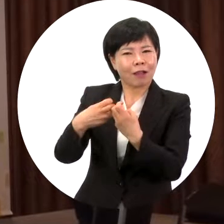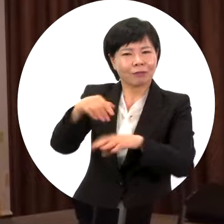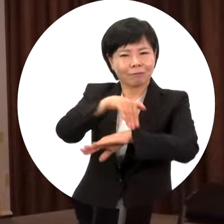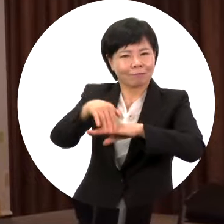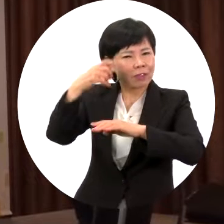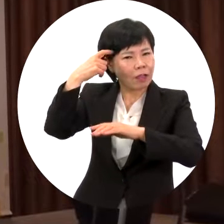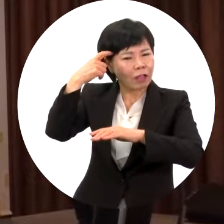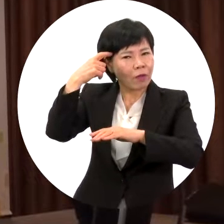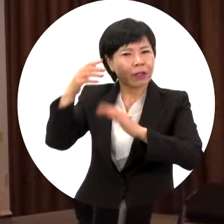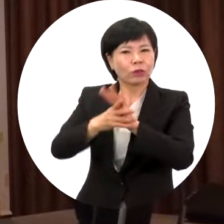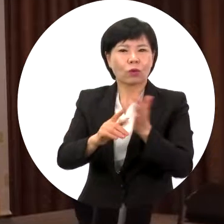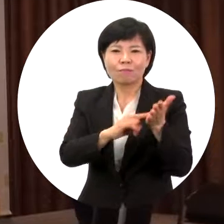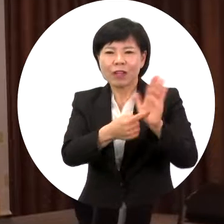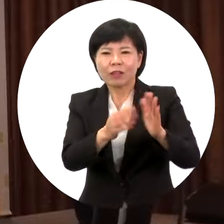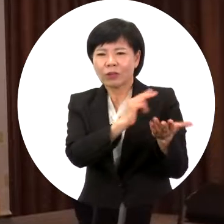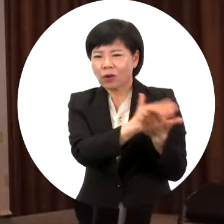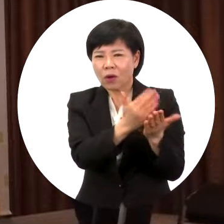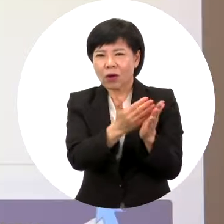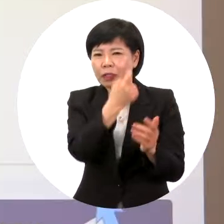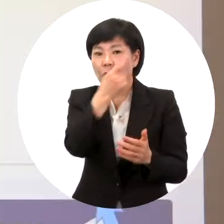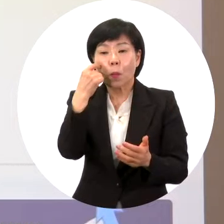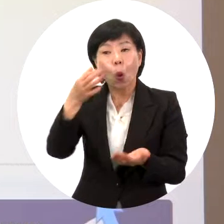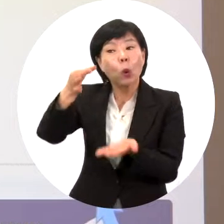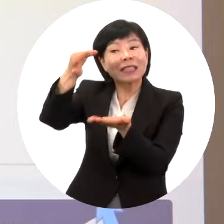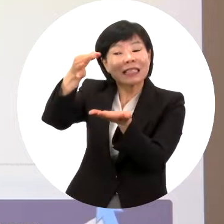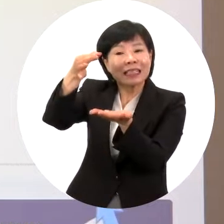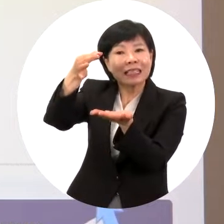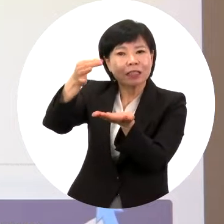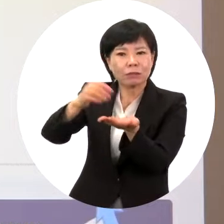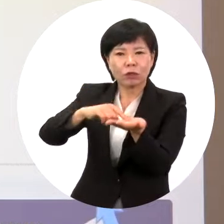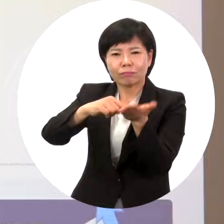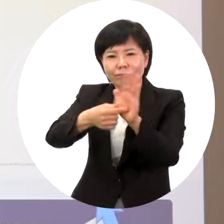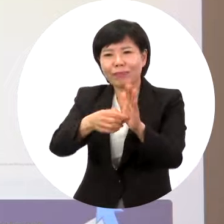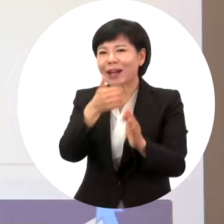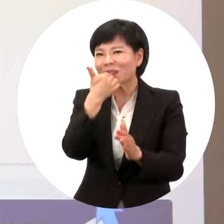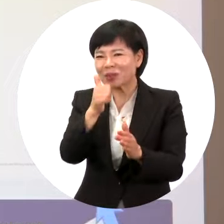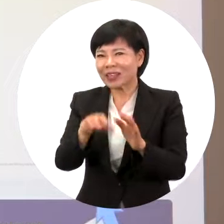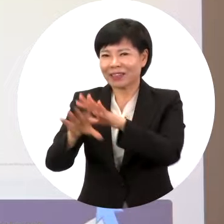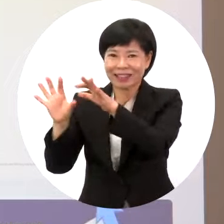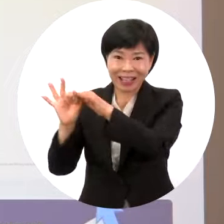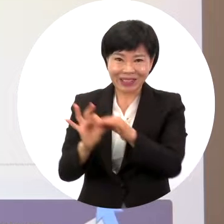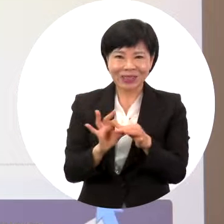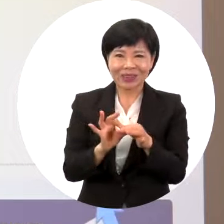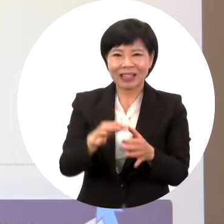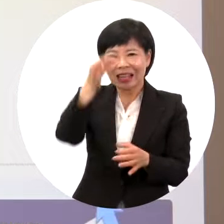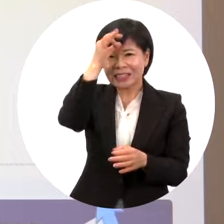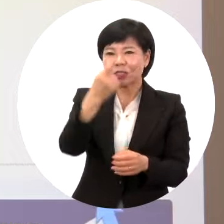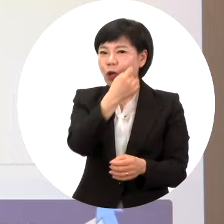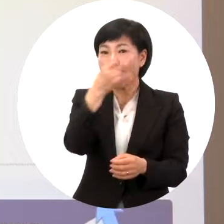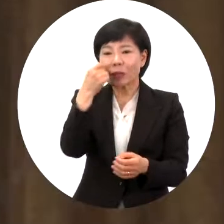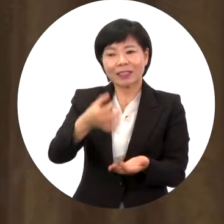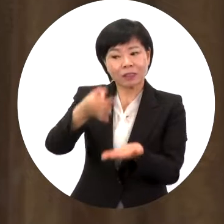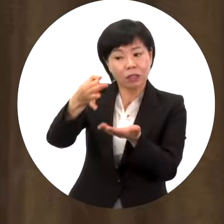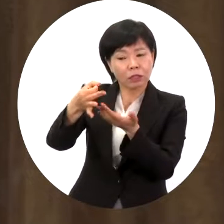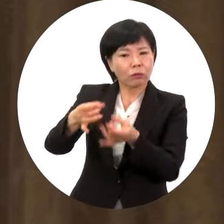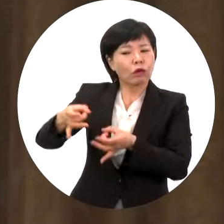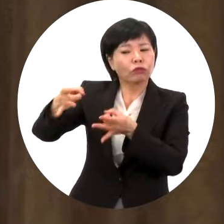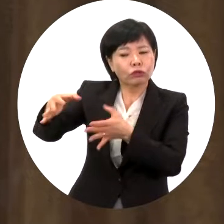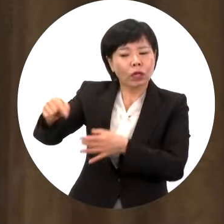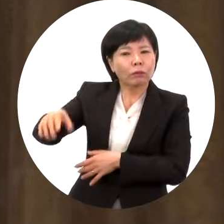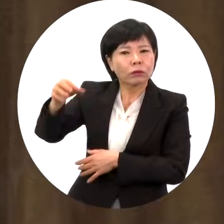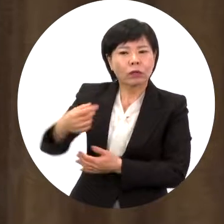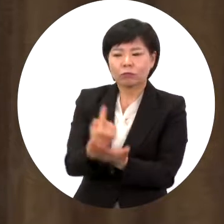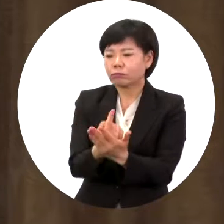제도 소개, 제주도 및 기술보증기금의 기업 지원 제도 소개가 이어졌습니다. 기술보증기금은 투자